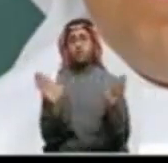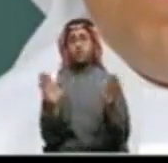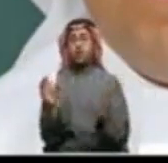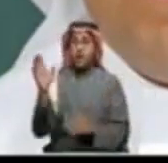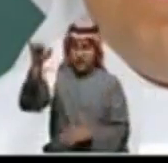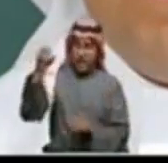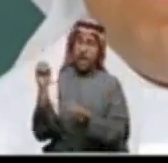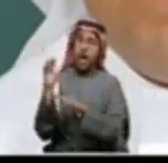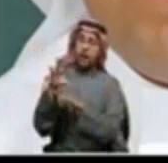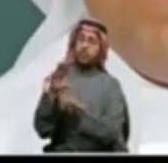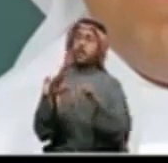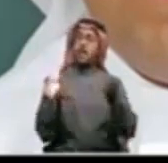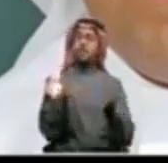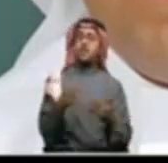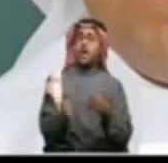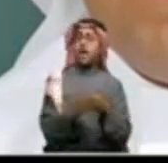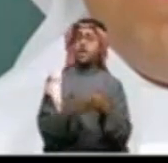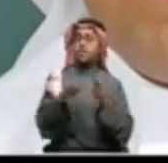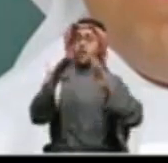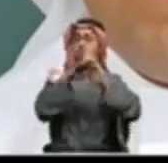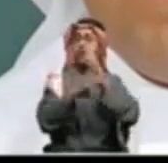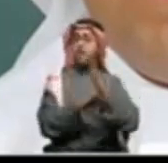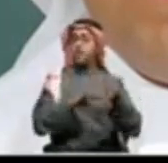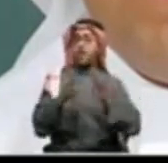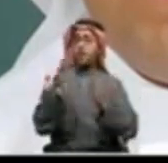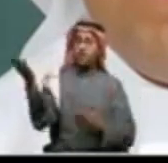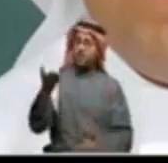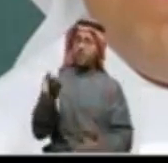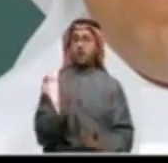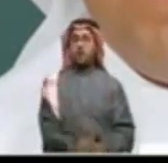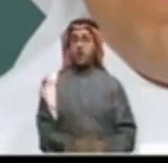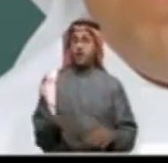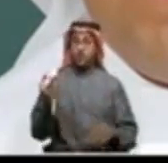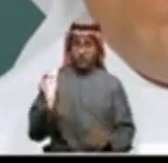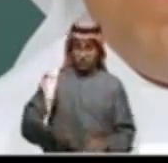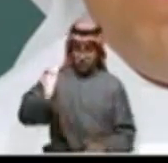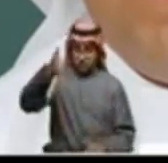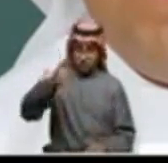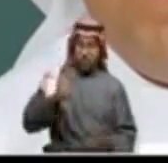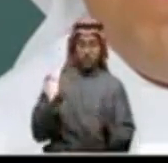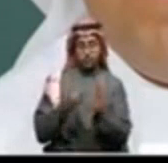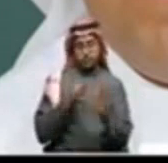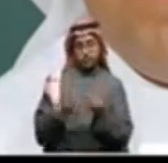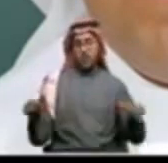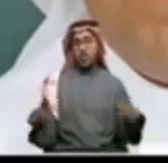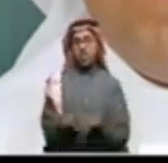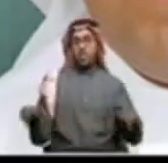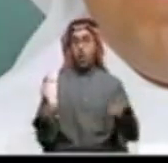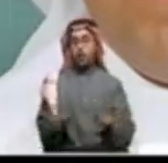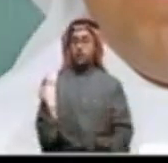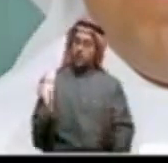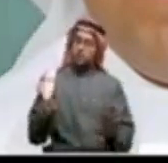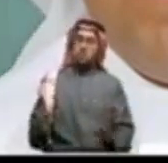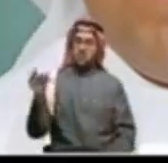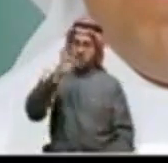لتعرض منتجاتها الترفيهية وتقدم حلولها الترفيهية في منصة واحدة في مكان مدروس بشكل جيد